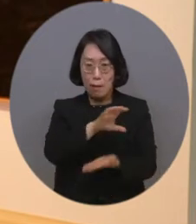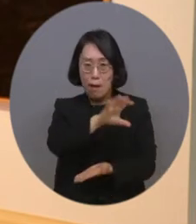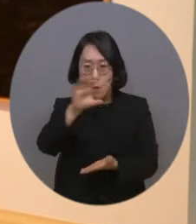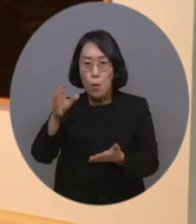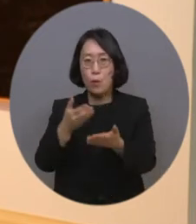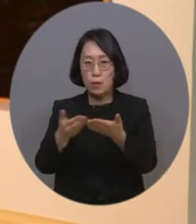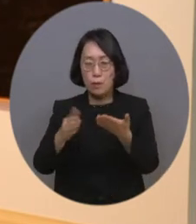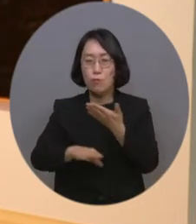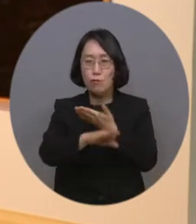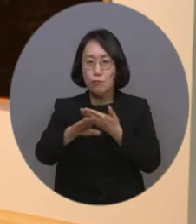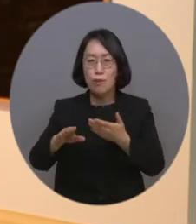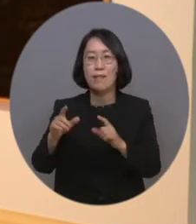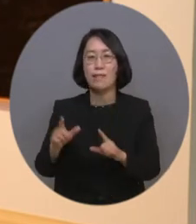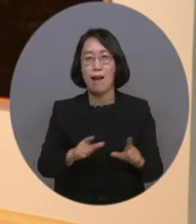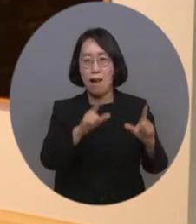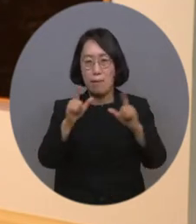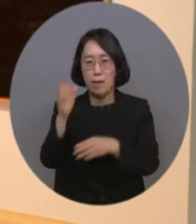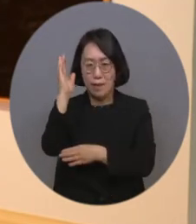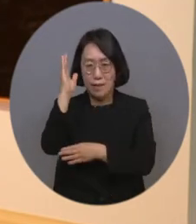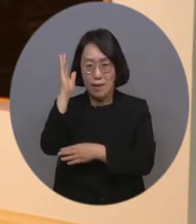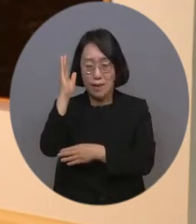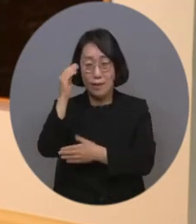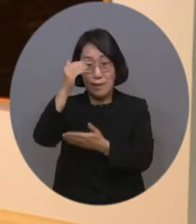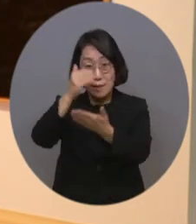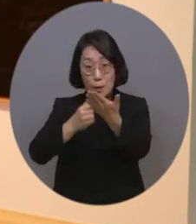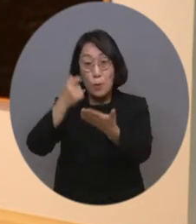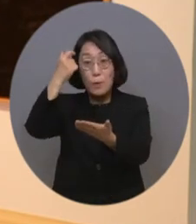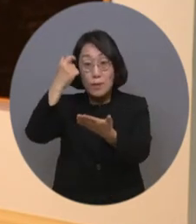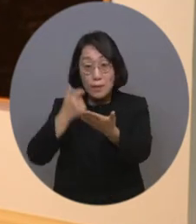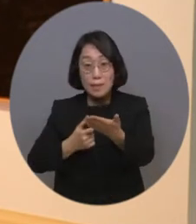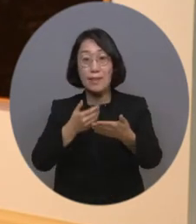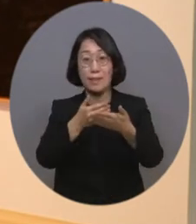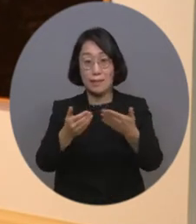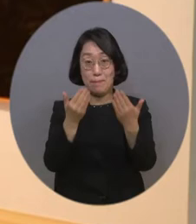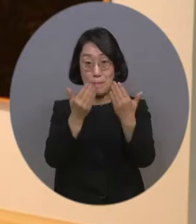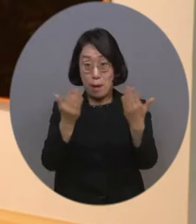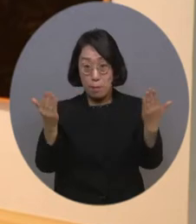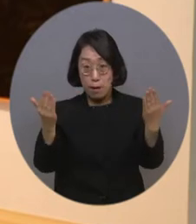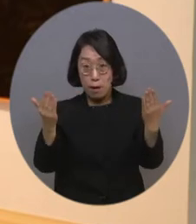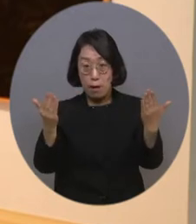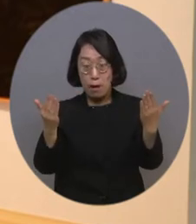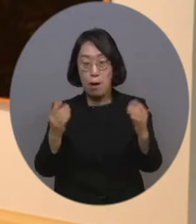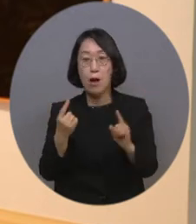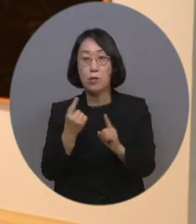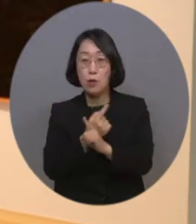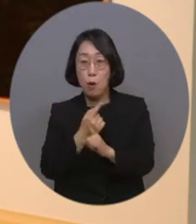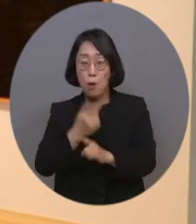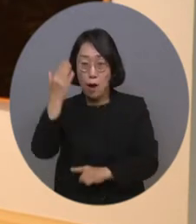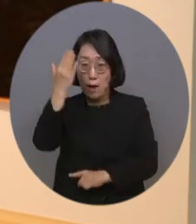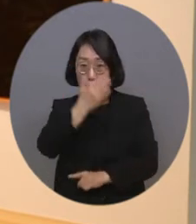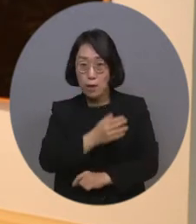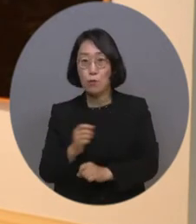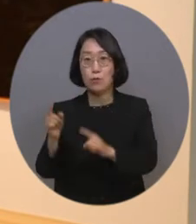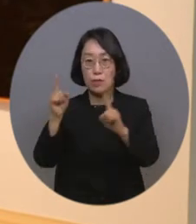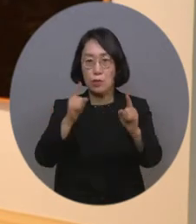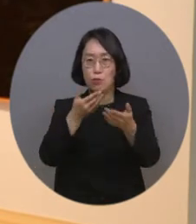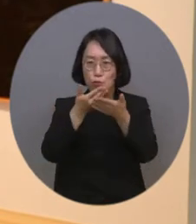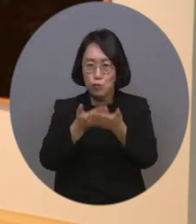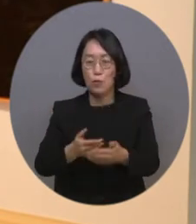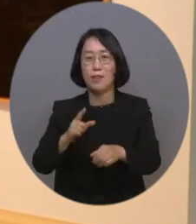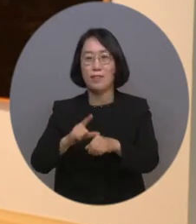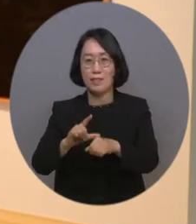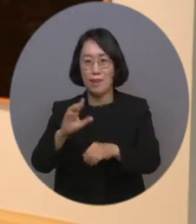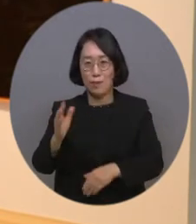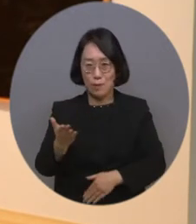우리들의 원초적인 삶의 이야기를 담아낸 이번 전시회는 정화와 치유, 행복을 느껴보는 소중한 시간이